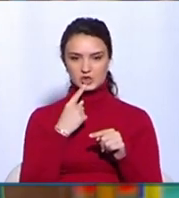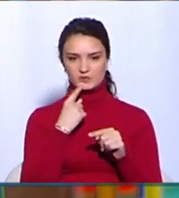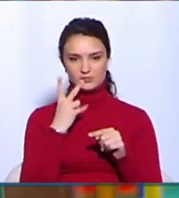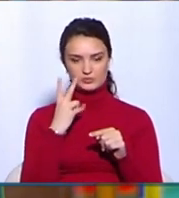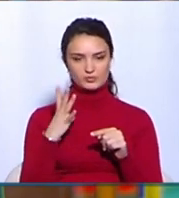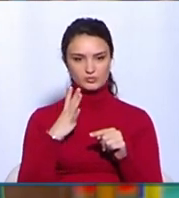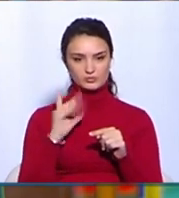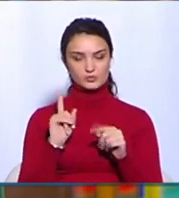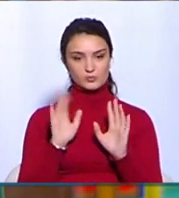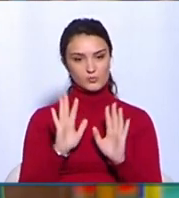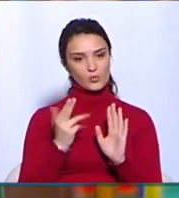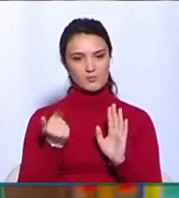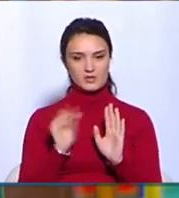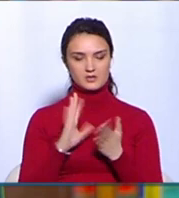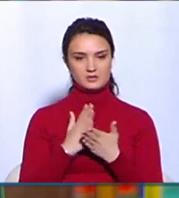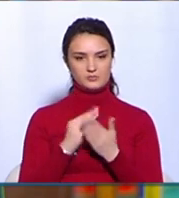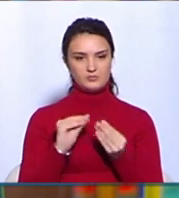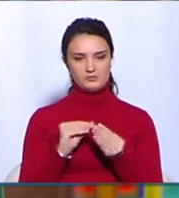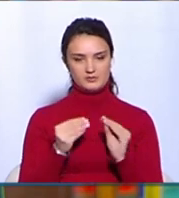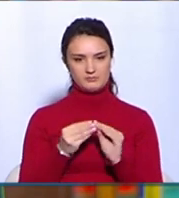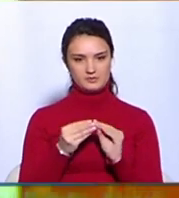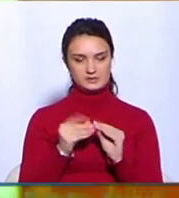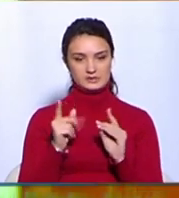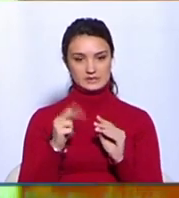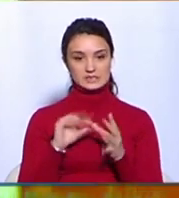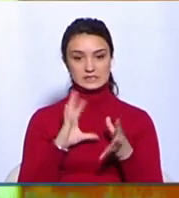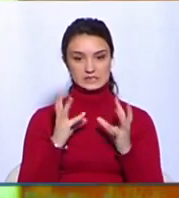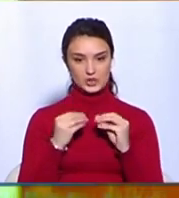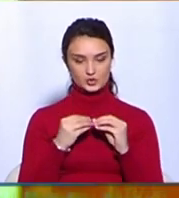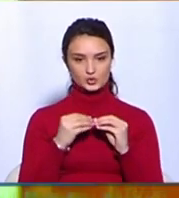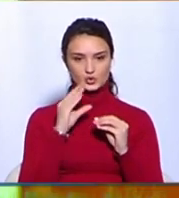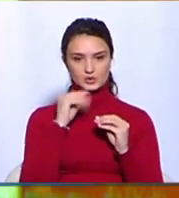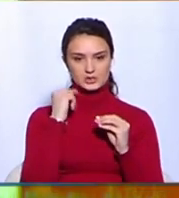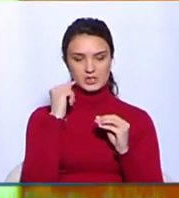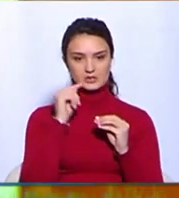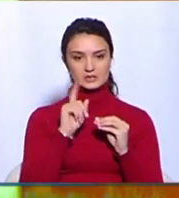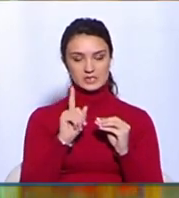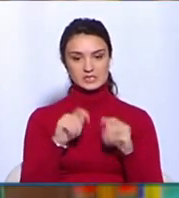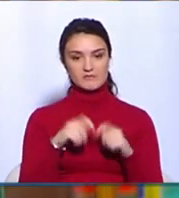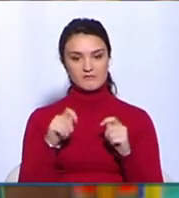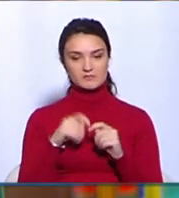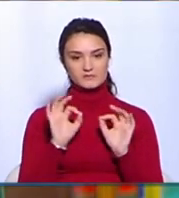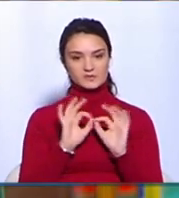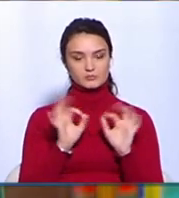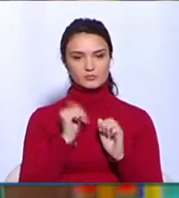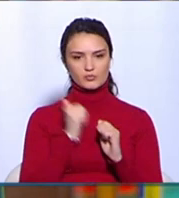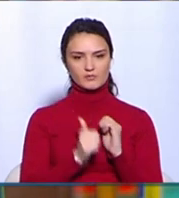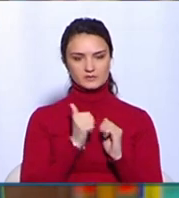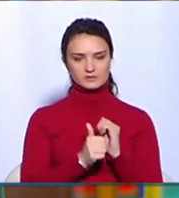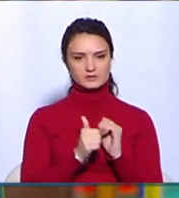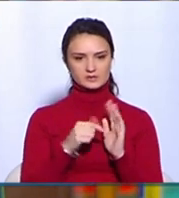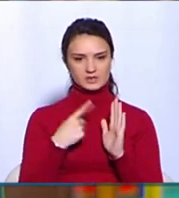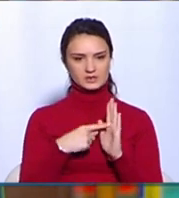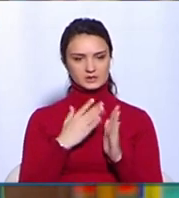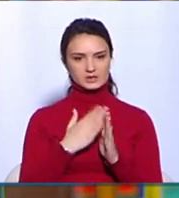უნდა გაგვიჩნდეს, რომ ხომ არა გვაქვს პრობლემა. ზოგადად, როდესაც პიროვნულ აშლობებზე ვსაუბრობთ, ყოველთვის ისმის